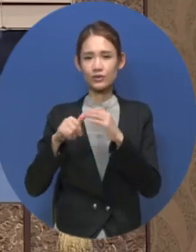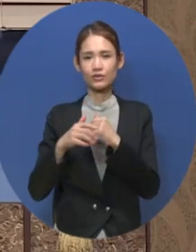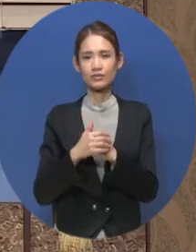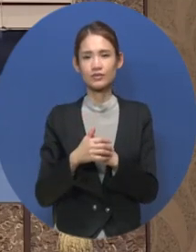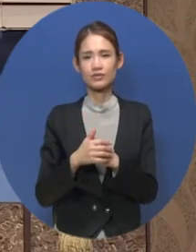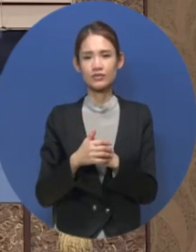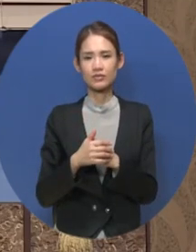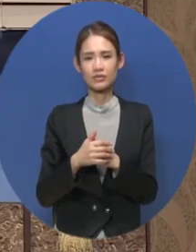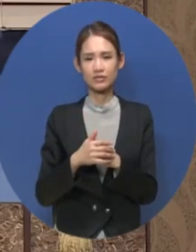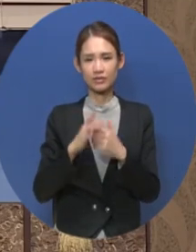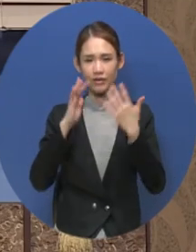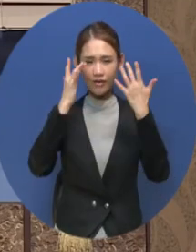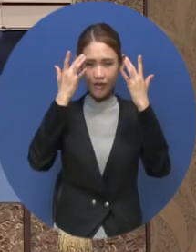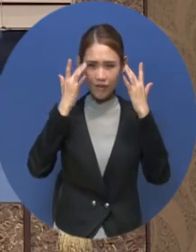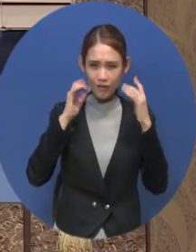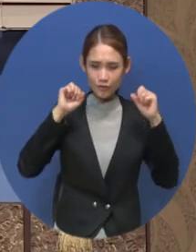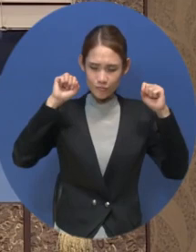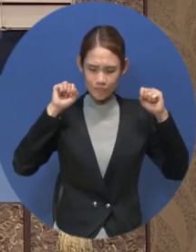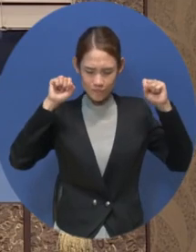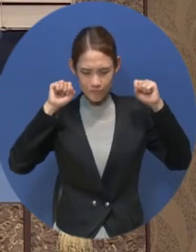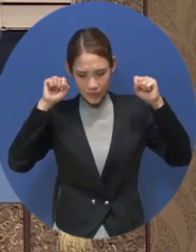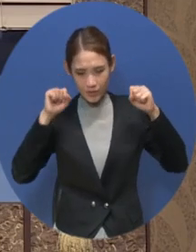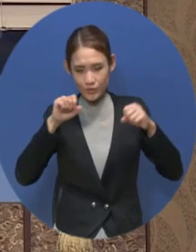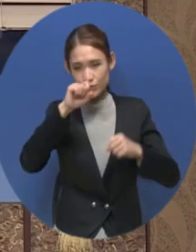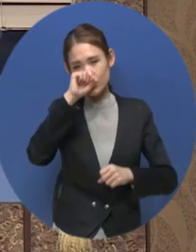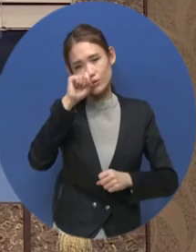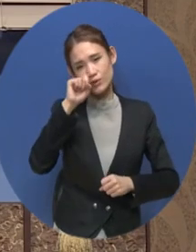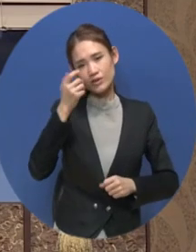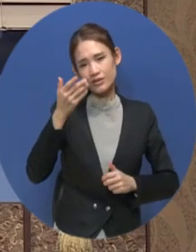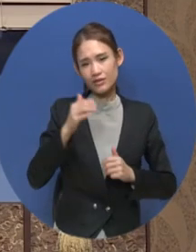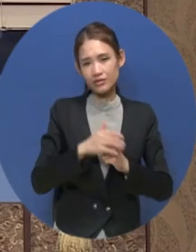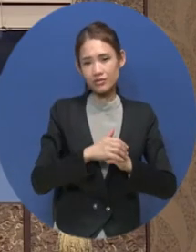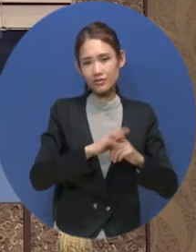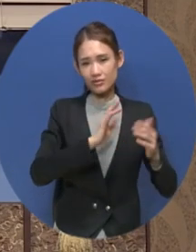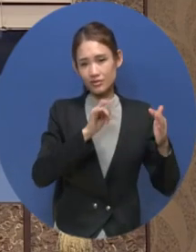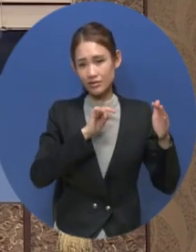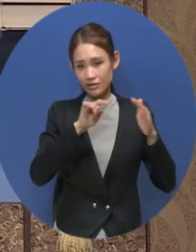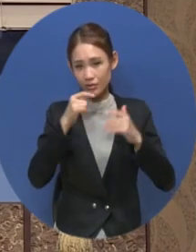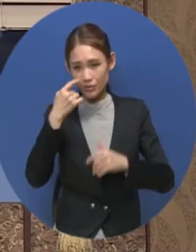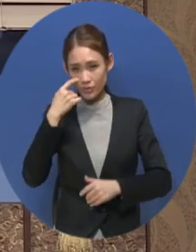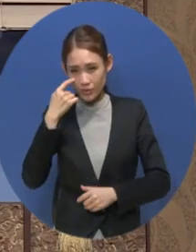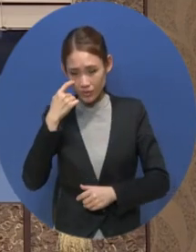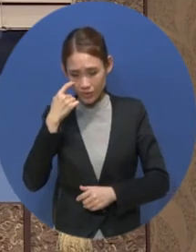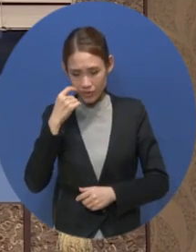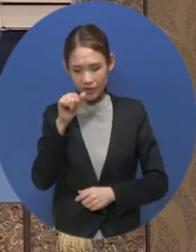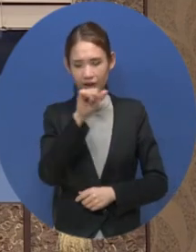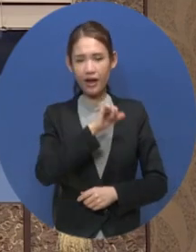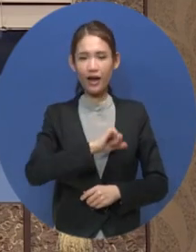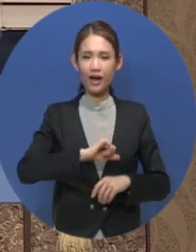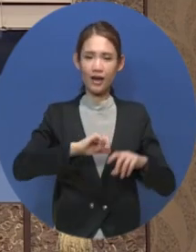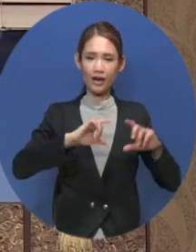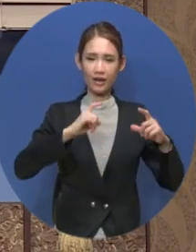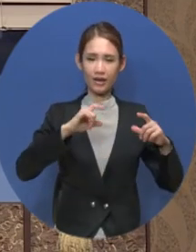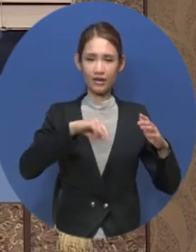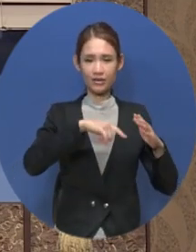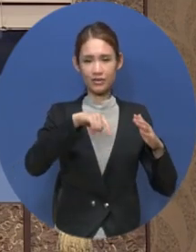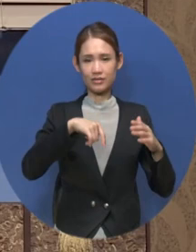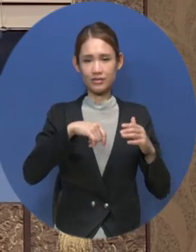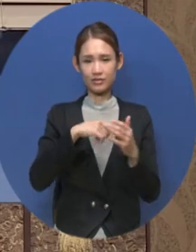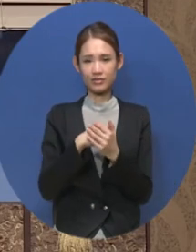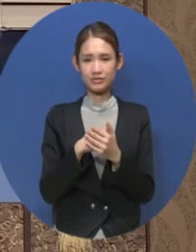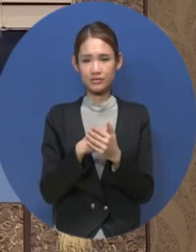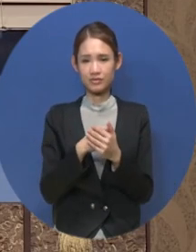사실 땀 흘리면서 운동하는 것을 굉장히 좋아를 하는데 예. 세계에 나가서 보니까 금메달을 아시아에서는